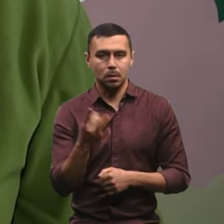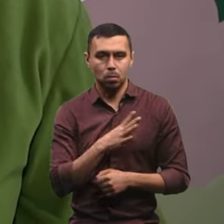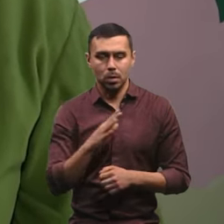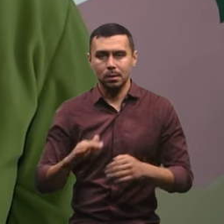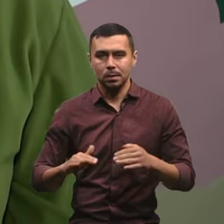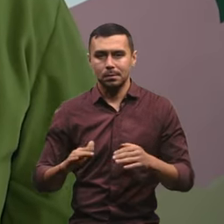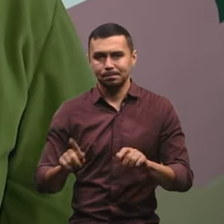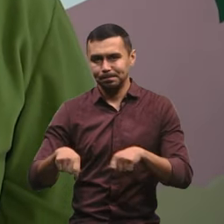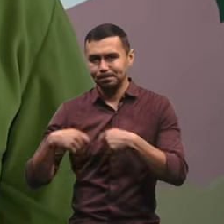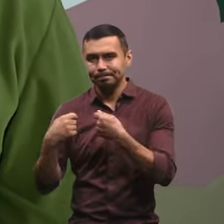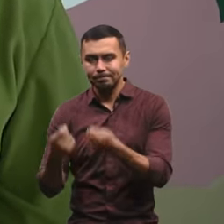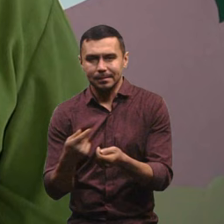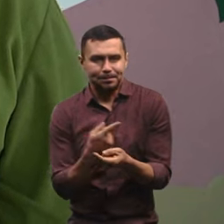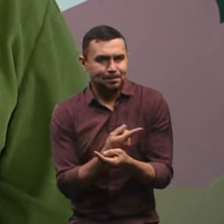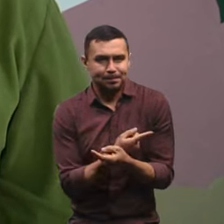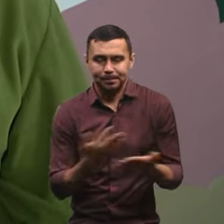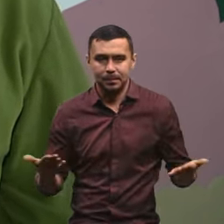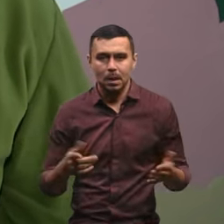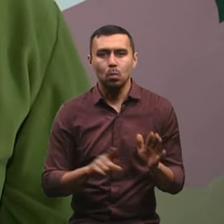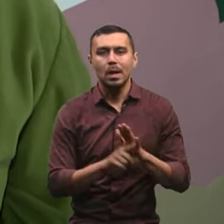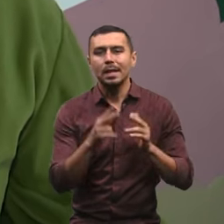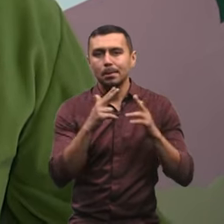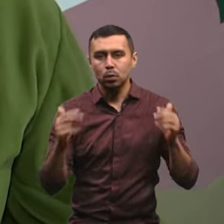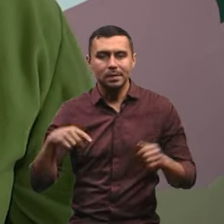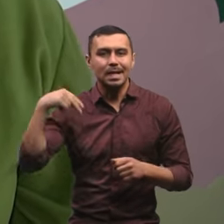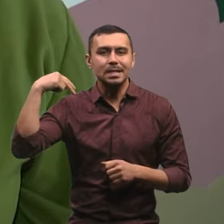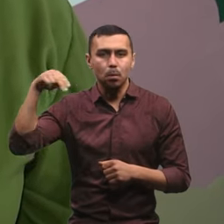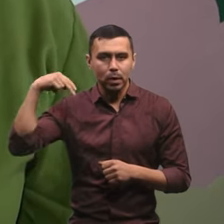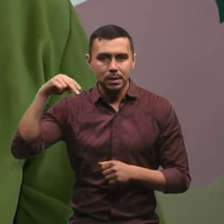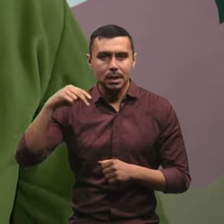300 передач. Ми починали Дніпропетровська, Запорізька,